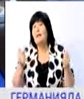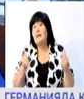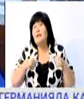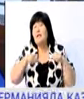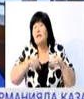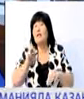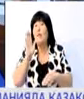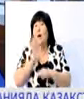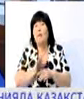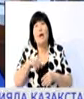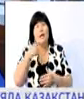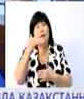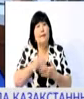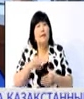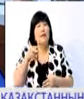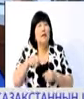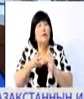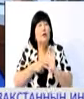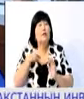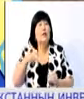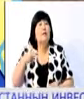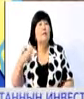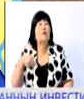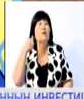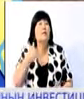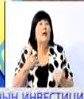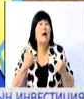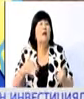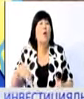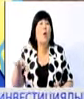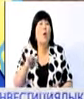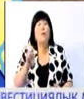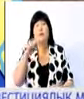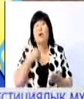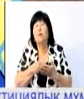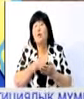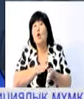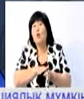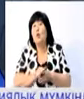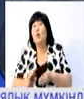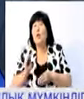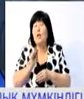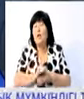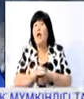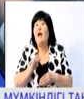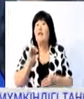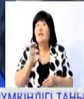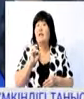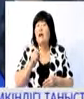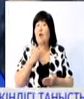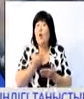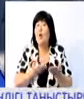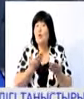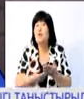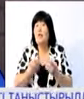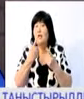шешім қабылданды. Атап айтқанда 2018-2020 жылдарға арналған облыстық бюджетке толықтырулар енгізілді. Фискальды сала ұсынысы мен